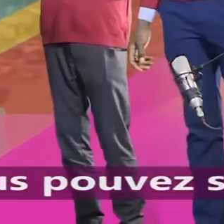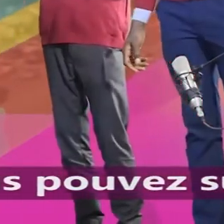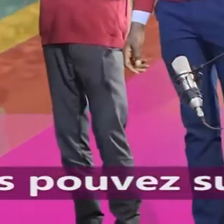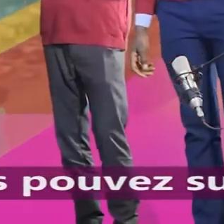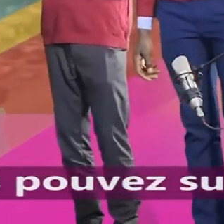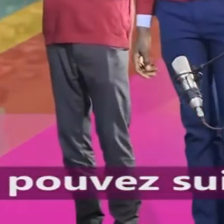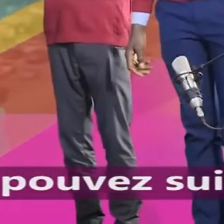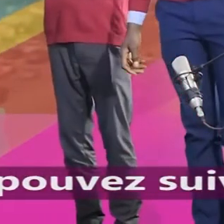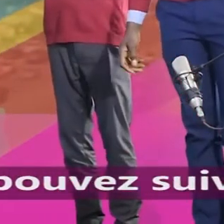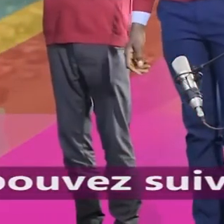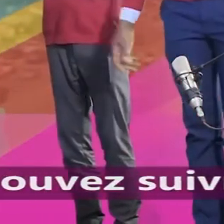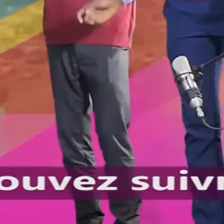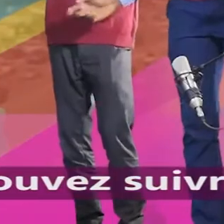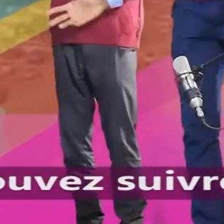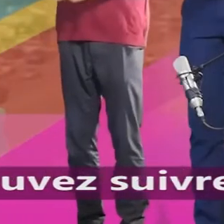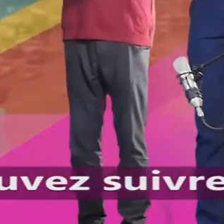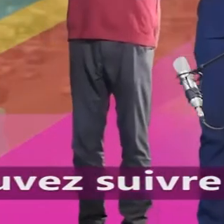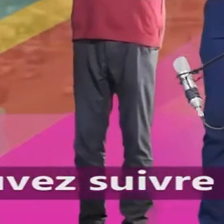kedika